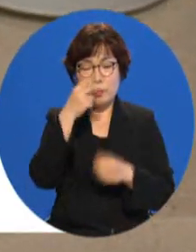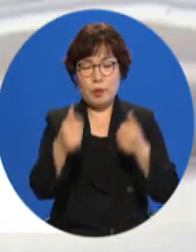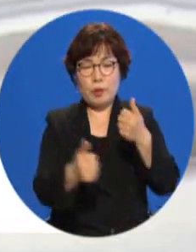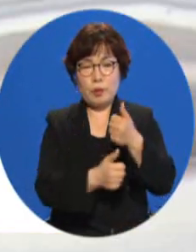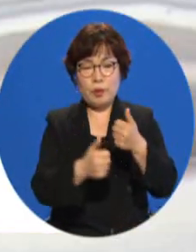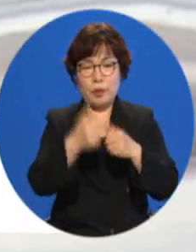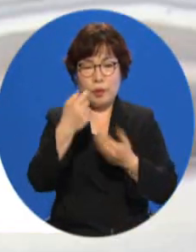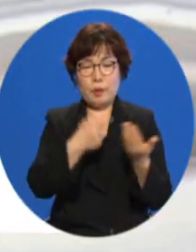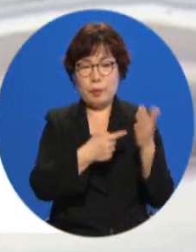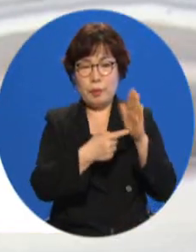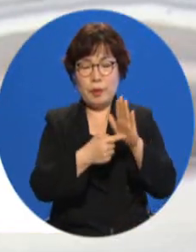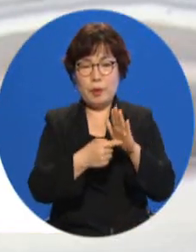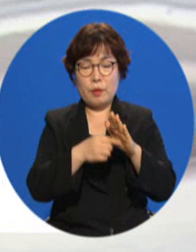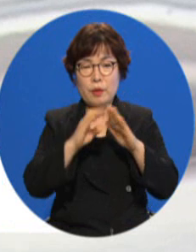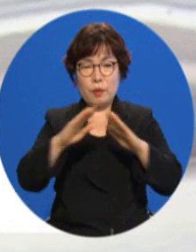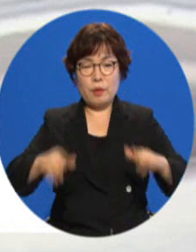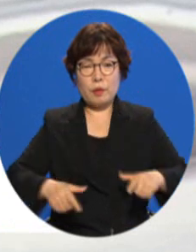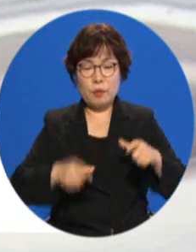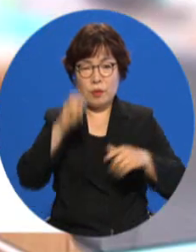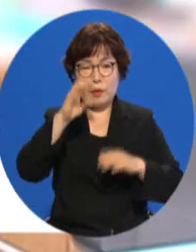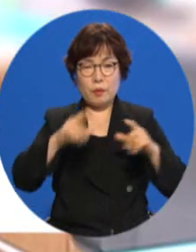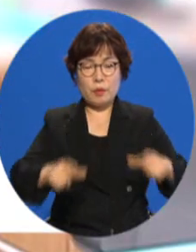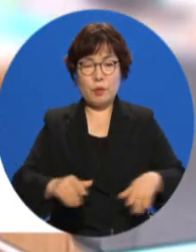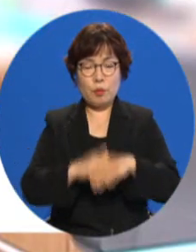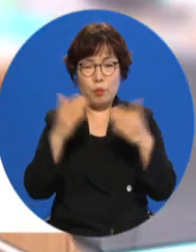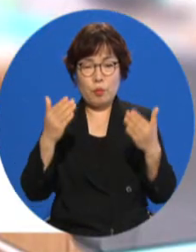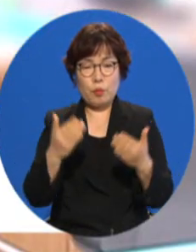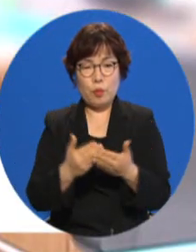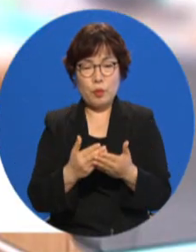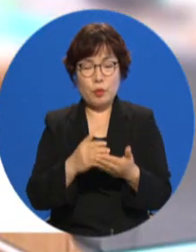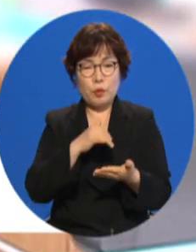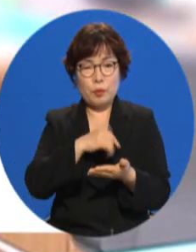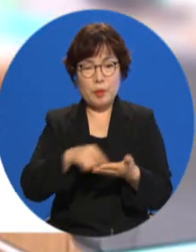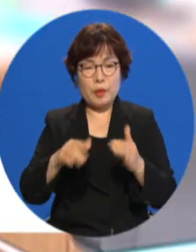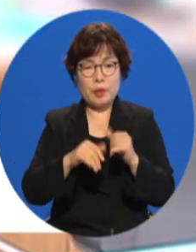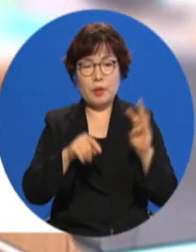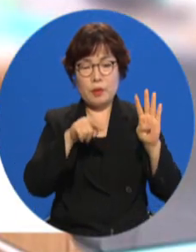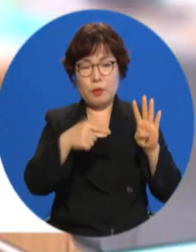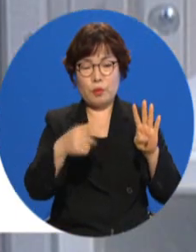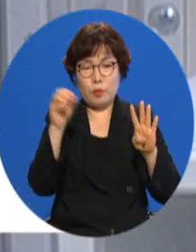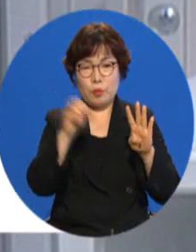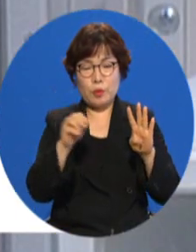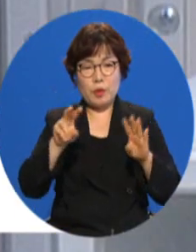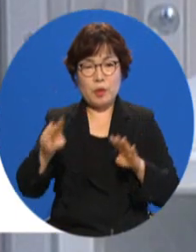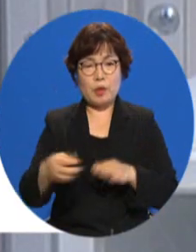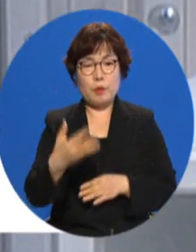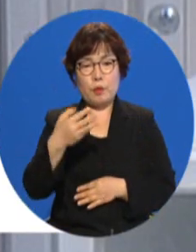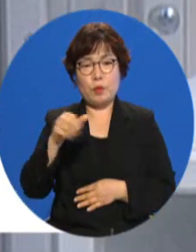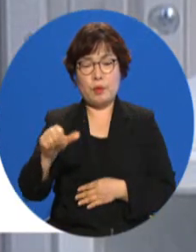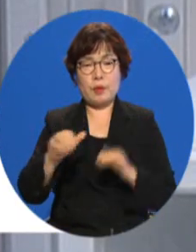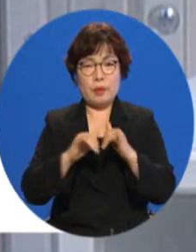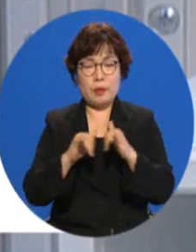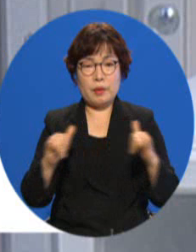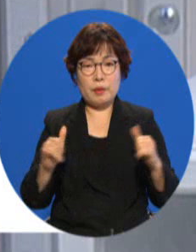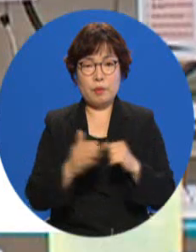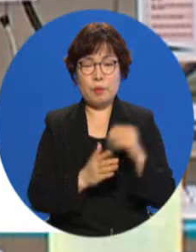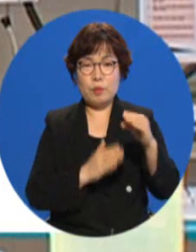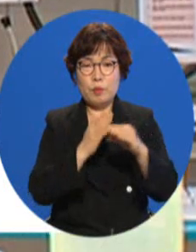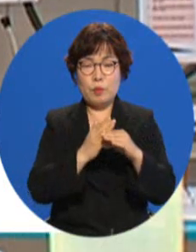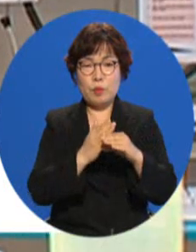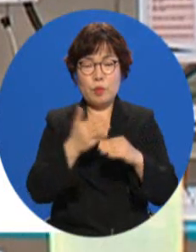특별조사위원회에 따르면 광주 전남 지역 피해자는 전체 피해자의 4.6%인 295명으로 이